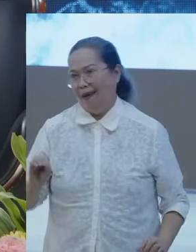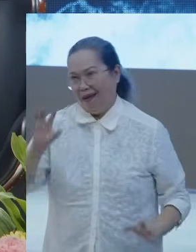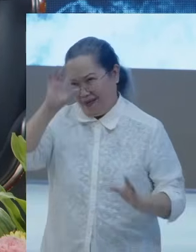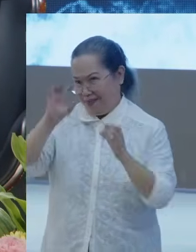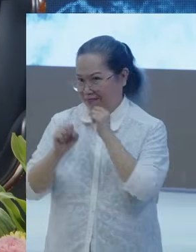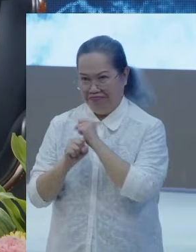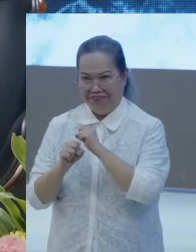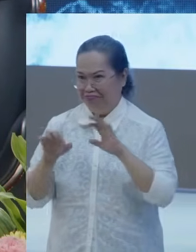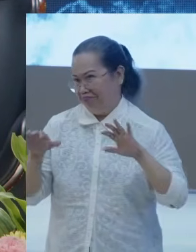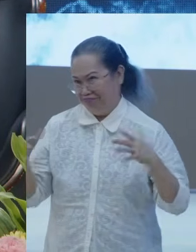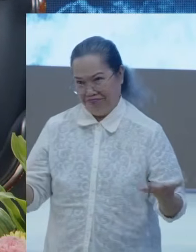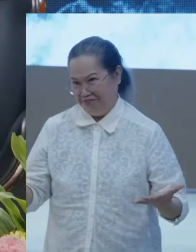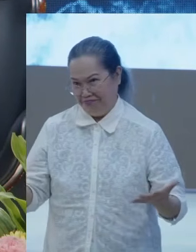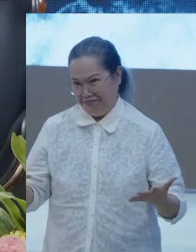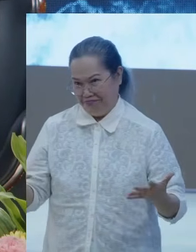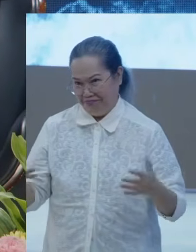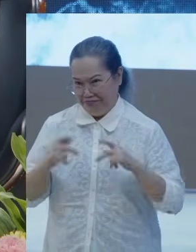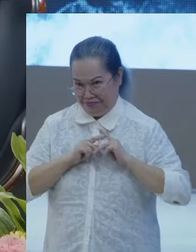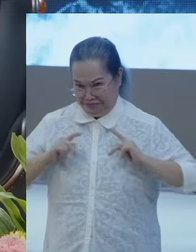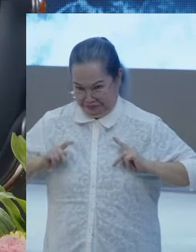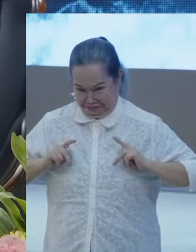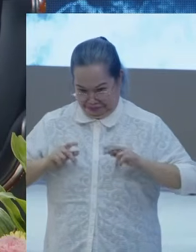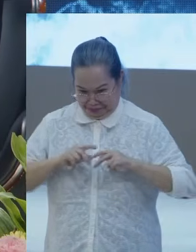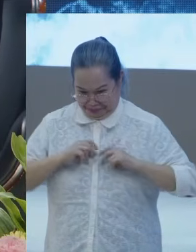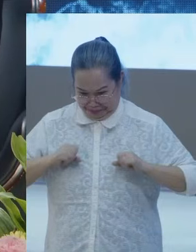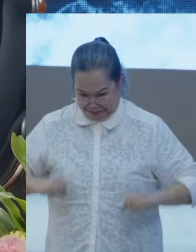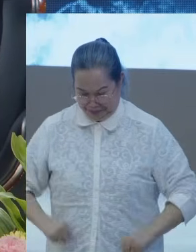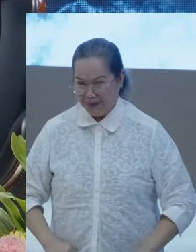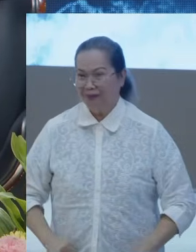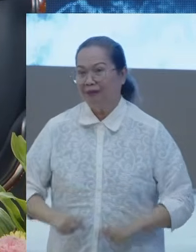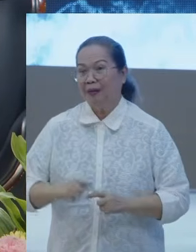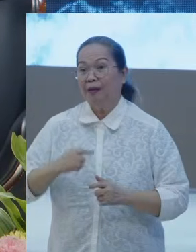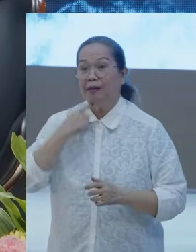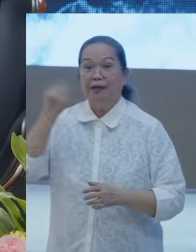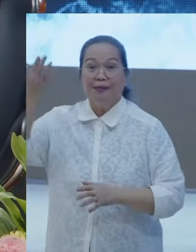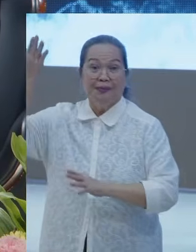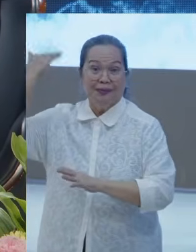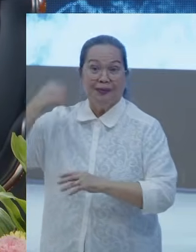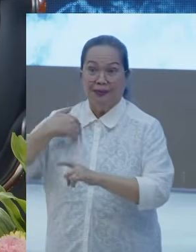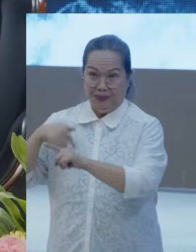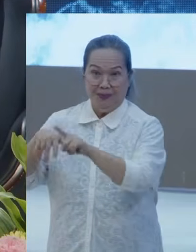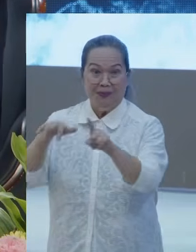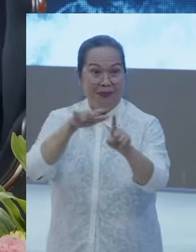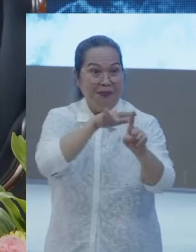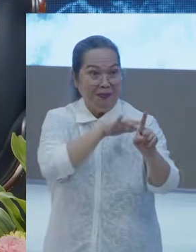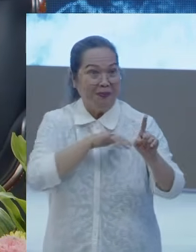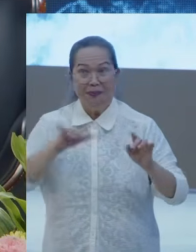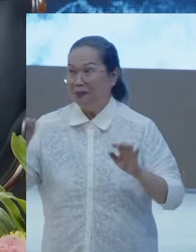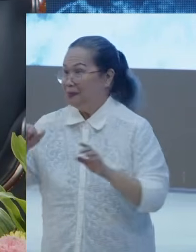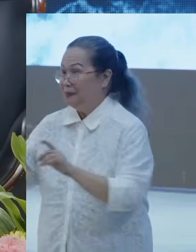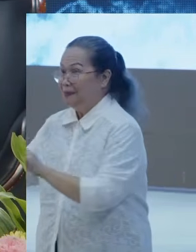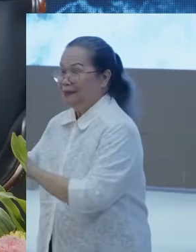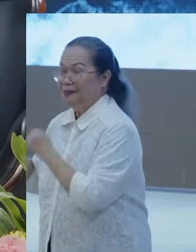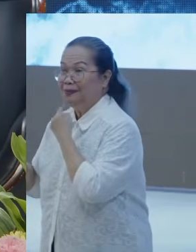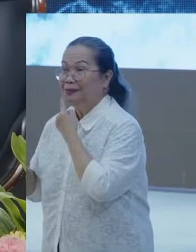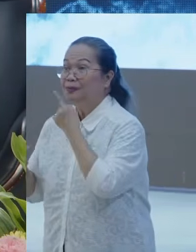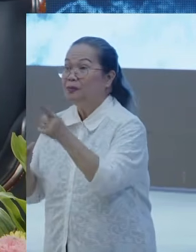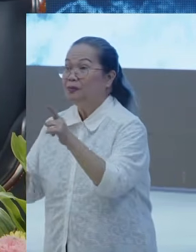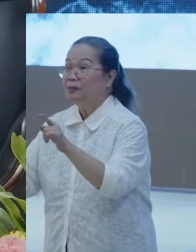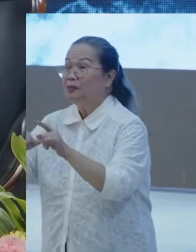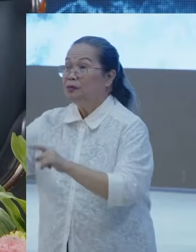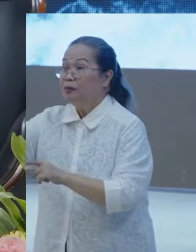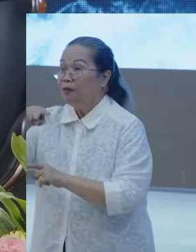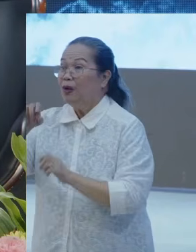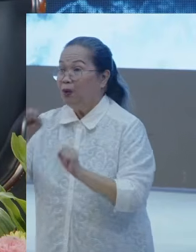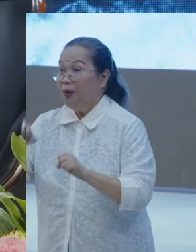po mga kapatid, ngunit ganyan po ang katotohanan na makikita natin. So dito mga kapatid, actually